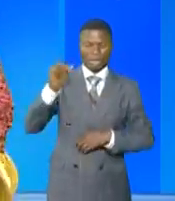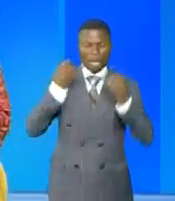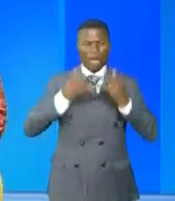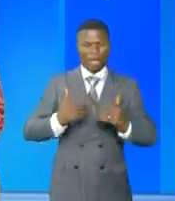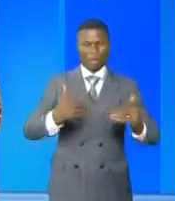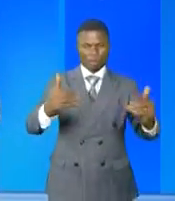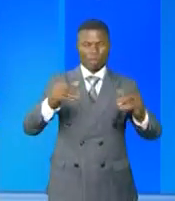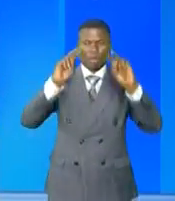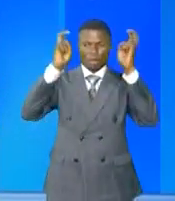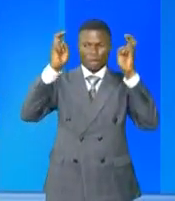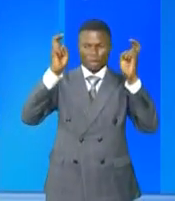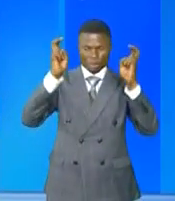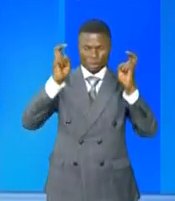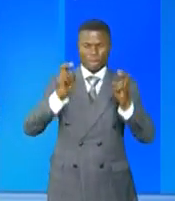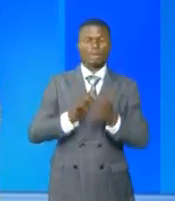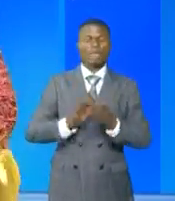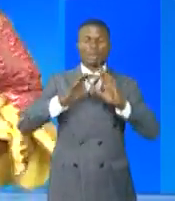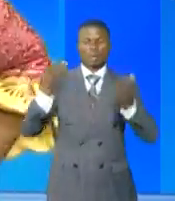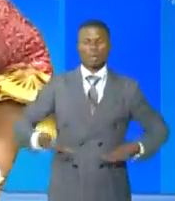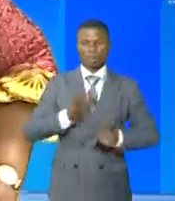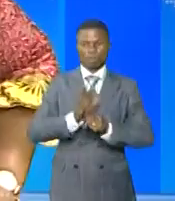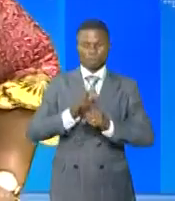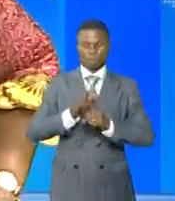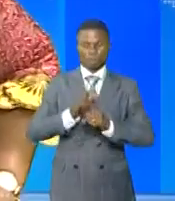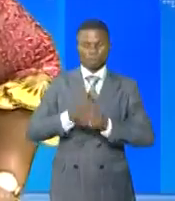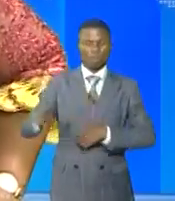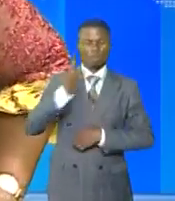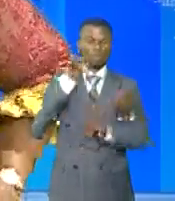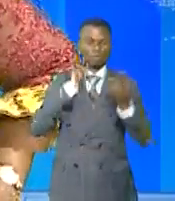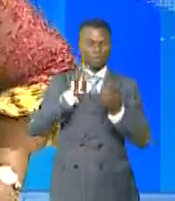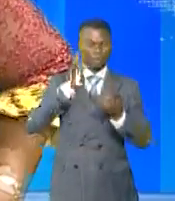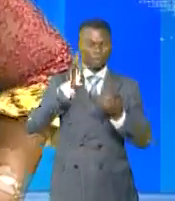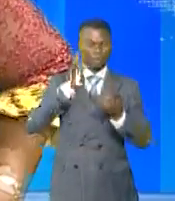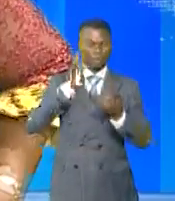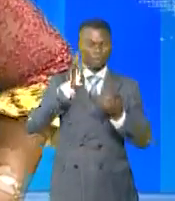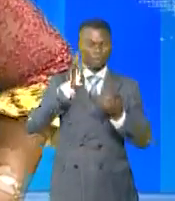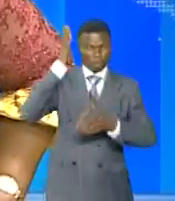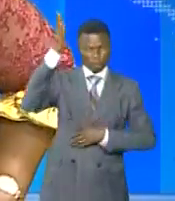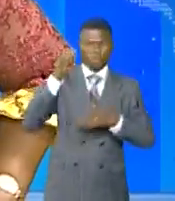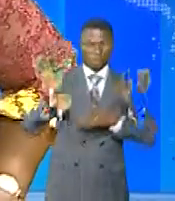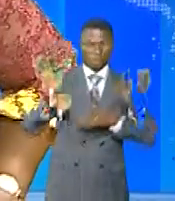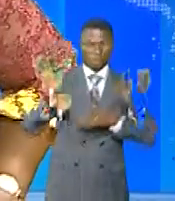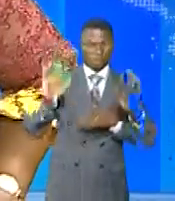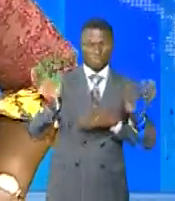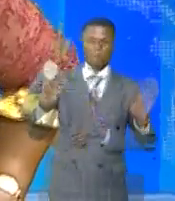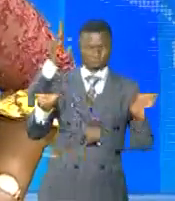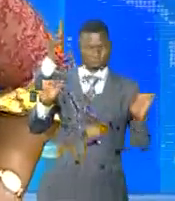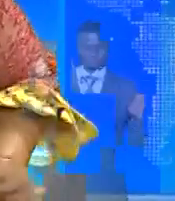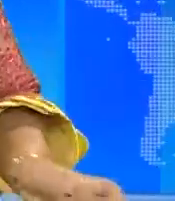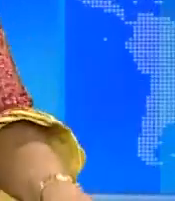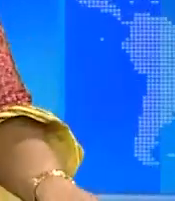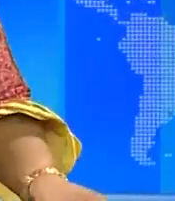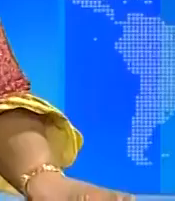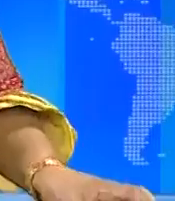sur nos antennes. Grand sera pour moi le plaisir de vous retrouver très prochainement. Au revoir.